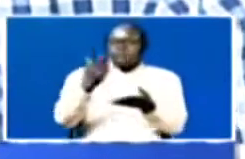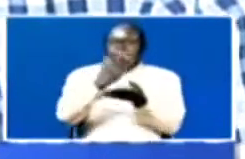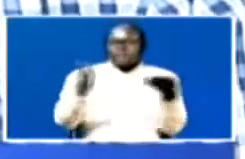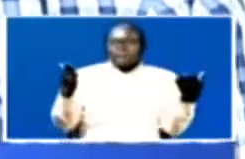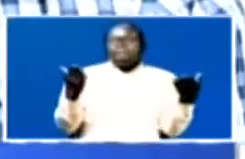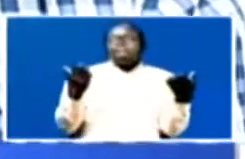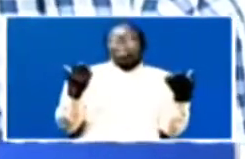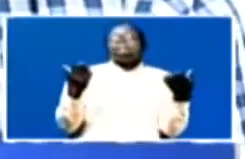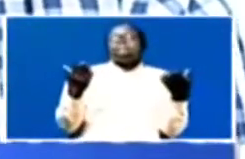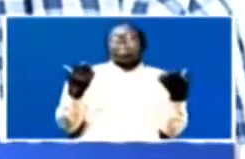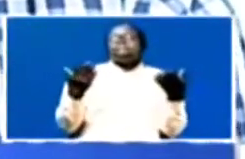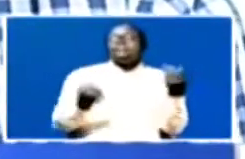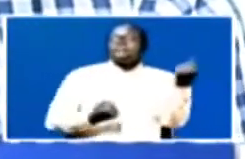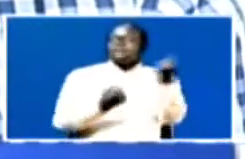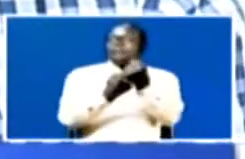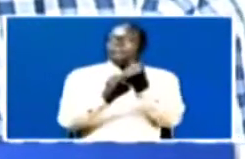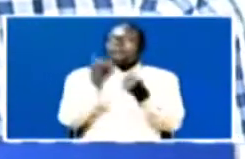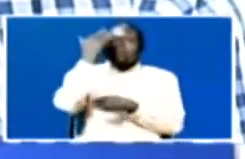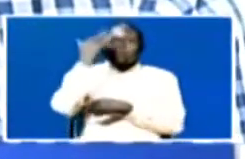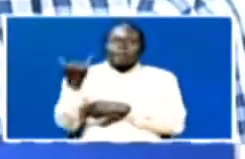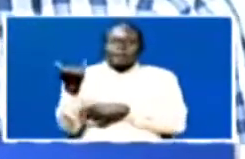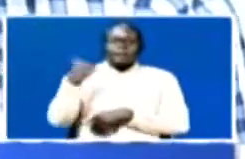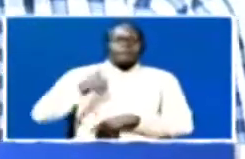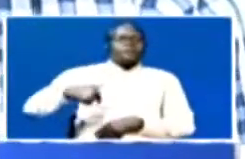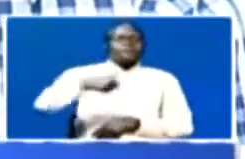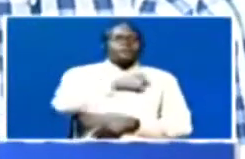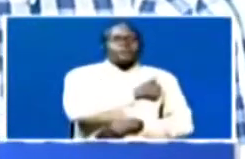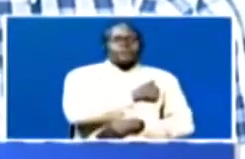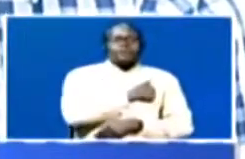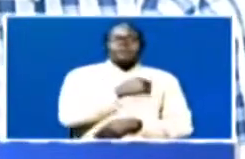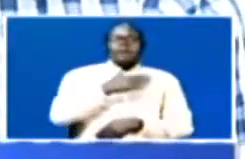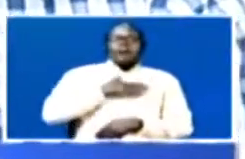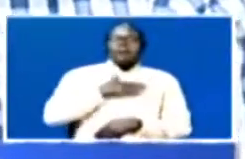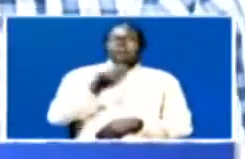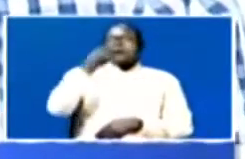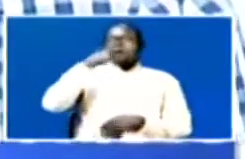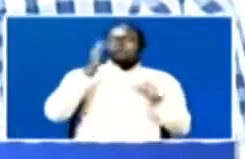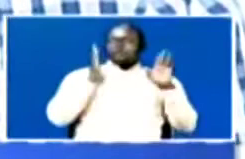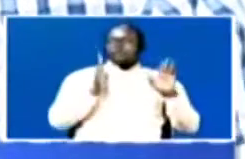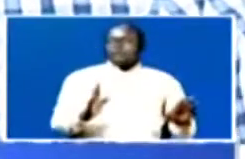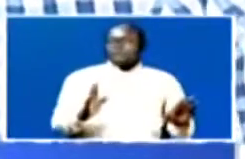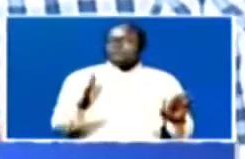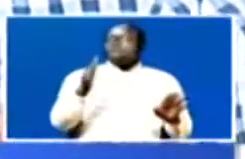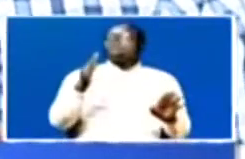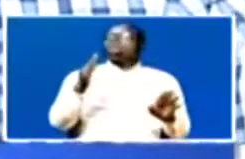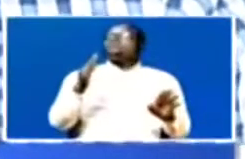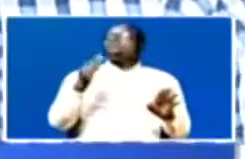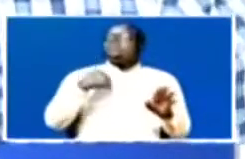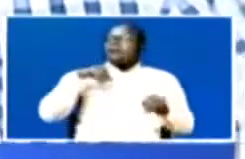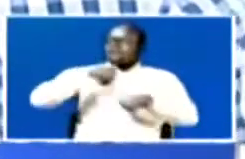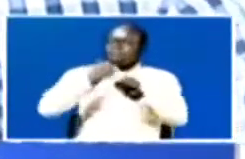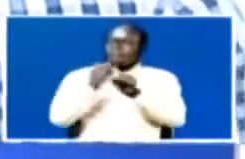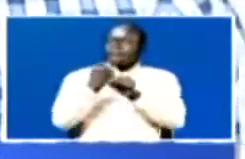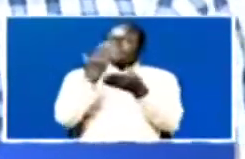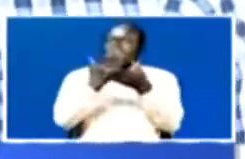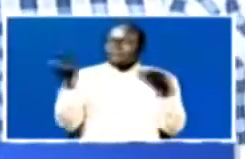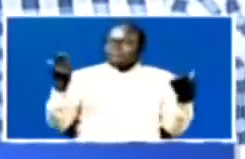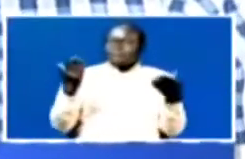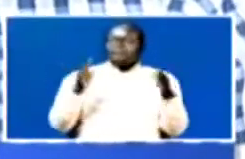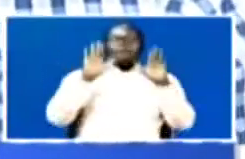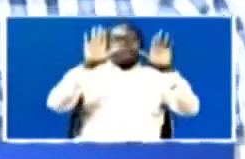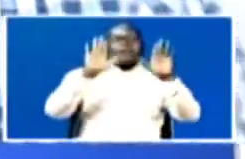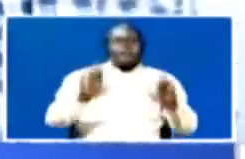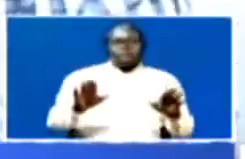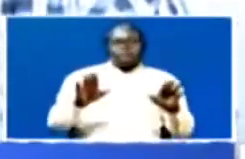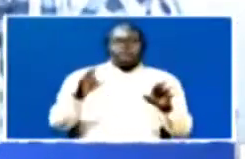life, because ultimately our consumers, you know, we have to package something wonderful,